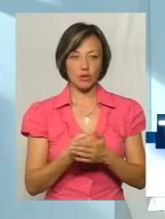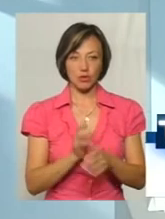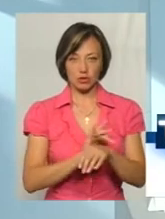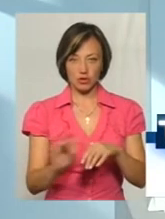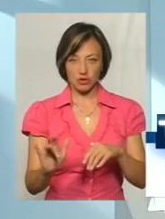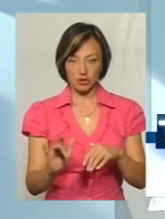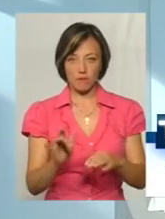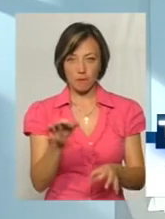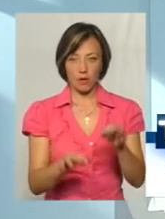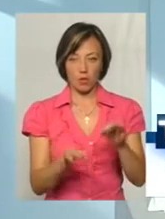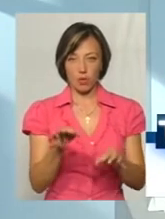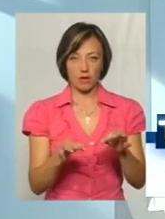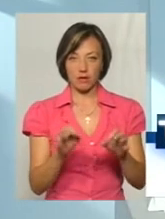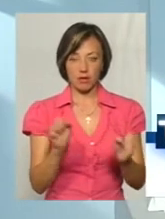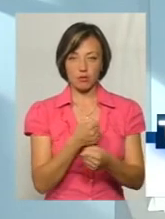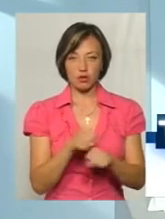навколишньому середовищі,